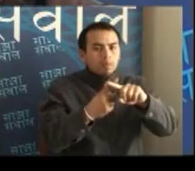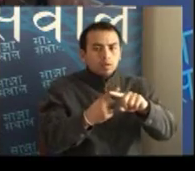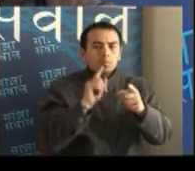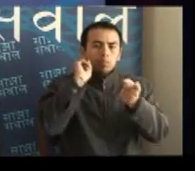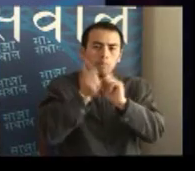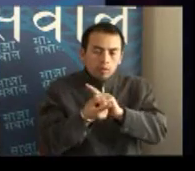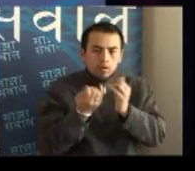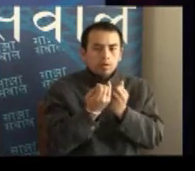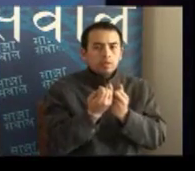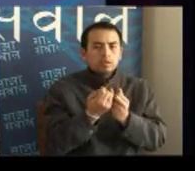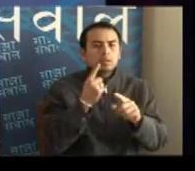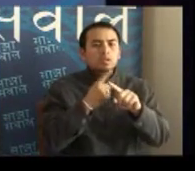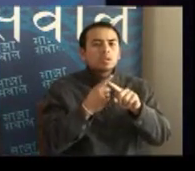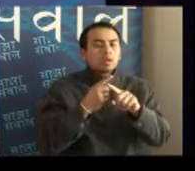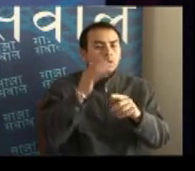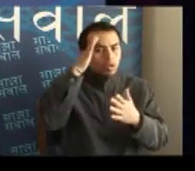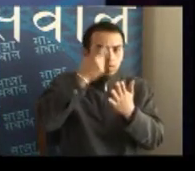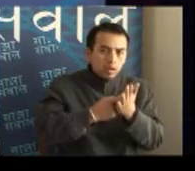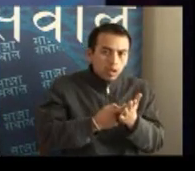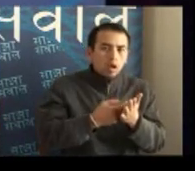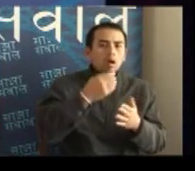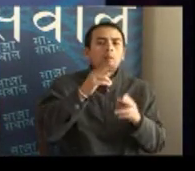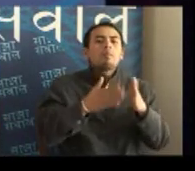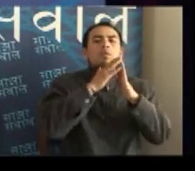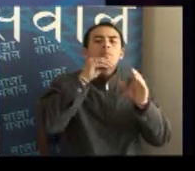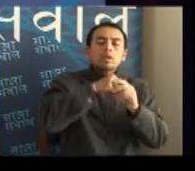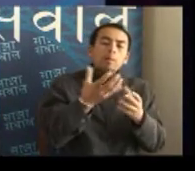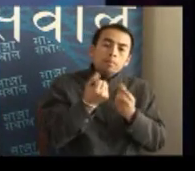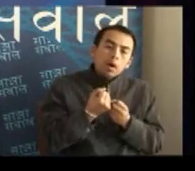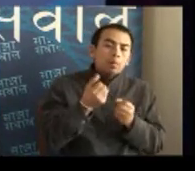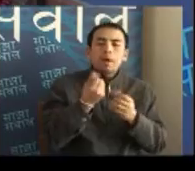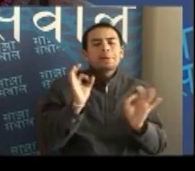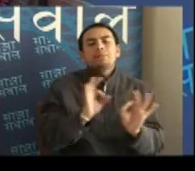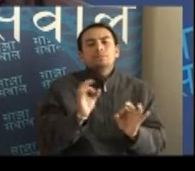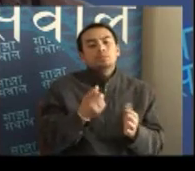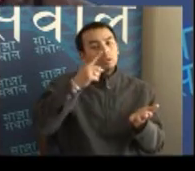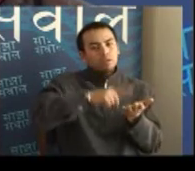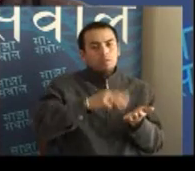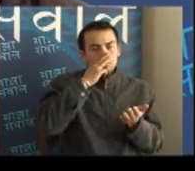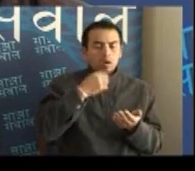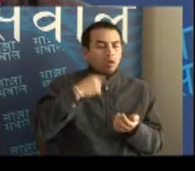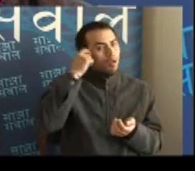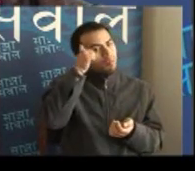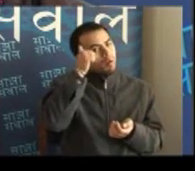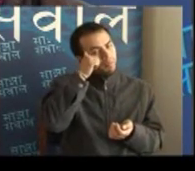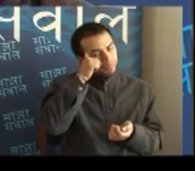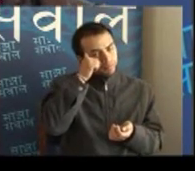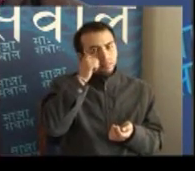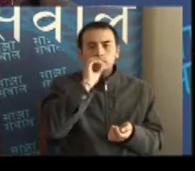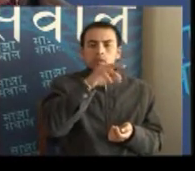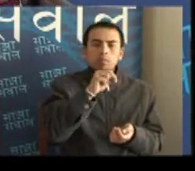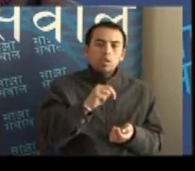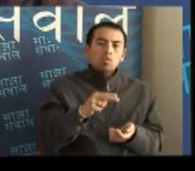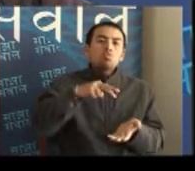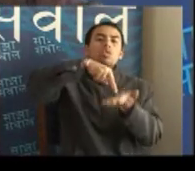अथवा परिवर्तन गर्ने त्यो सोच संविधान सभा भवनभित्र तपाईँले पाउनुहुन्छ कि पाउनुहुन्न? सुरुमा मैले पनि अनुभूति, मैले पनि यहाँनिर कस्तो भयो,